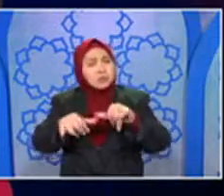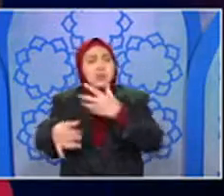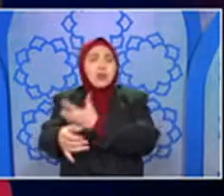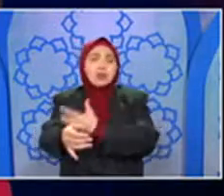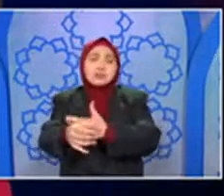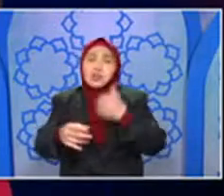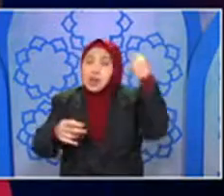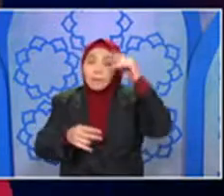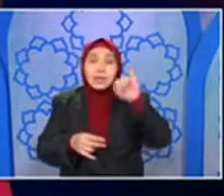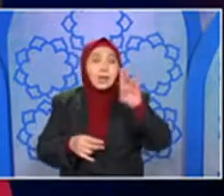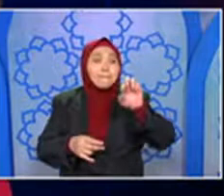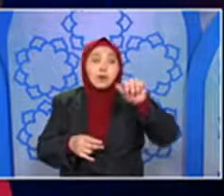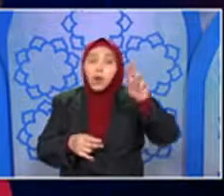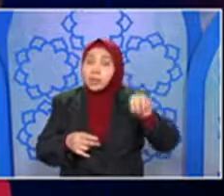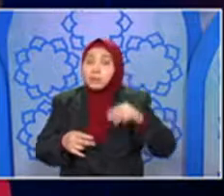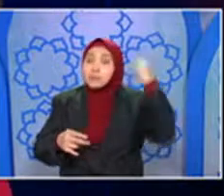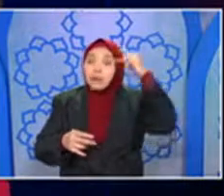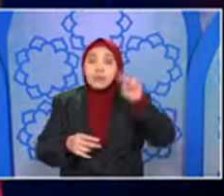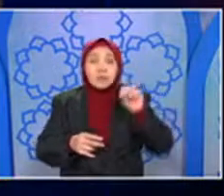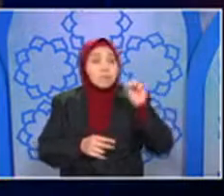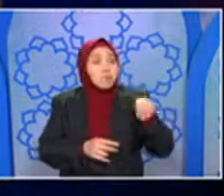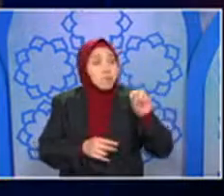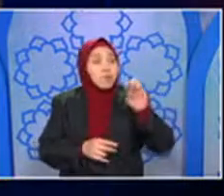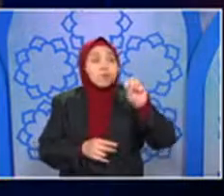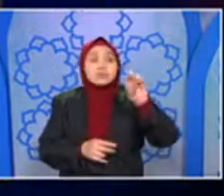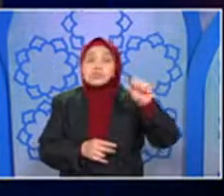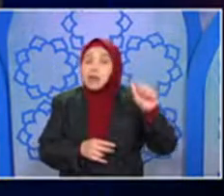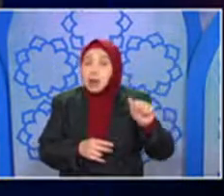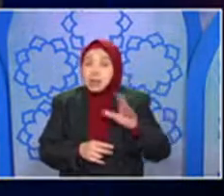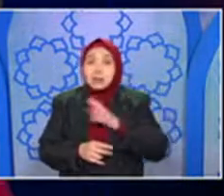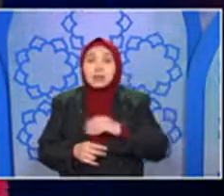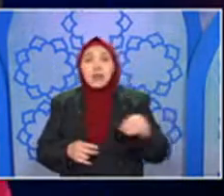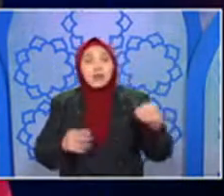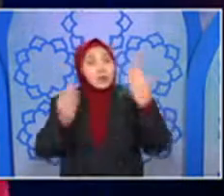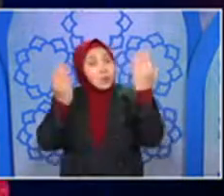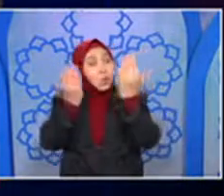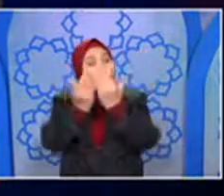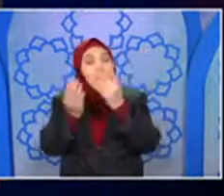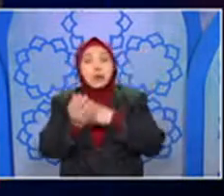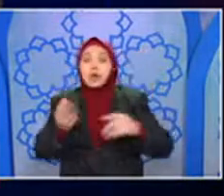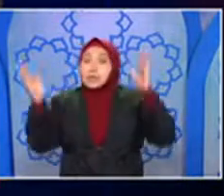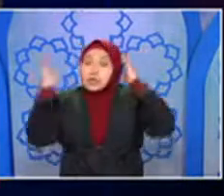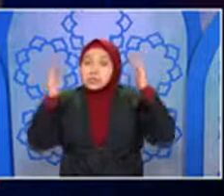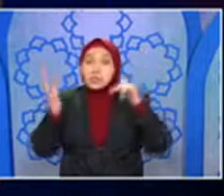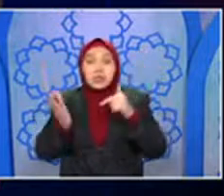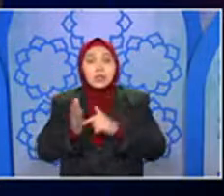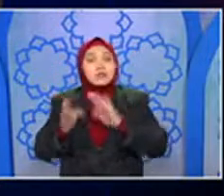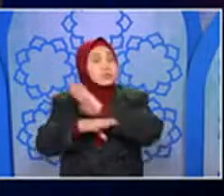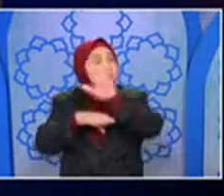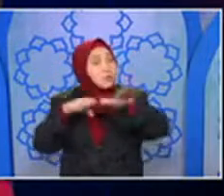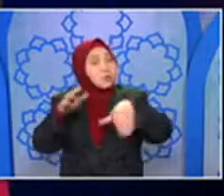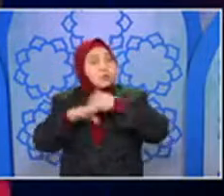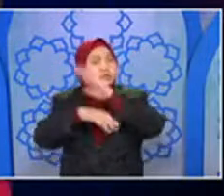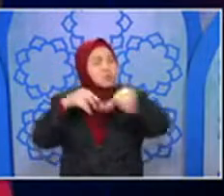Nabi Ibrahim, Nabi Musa. Dan insyaAllah kita ke mana, tuan-tuan? Dan doakan Malaysia ini, semuanya,